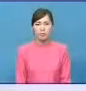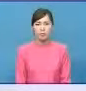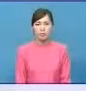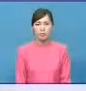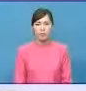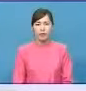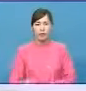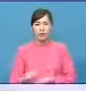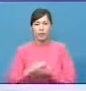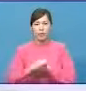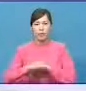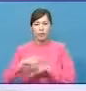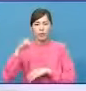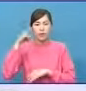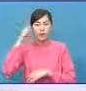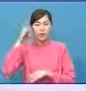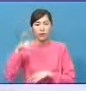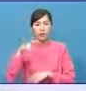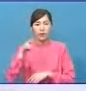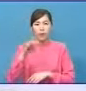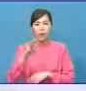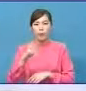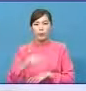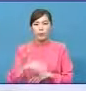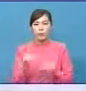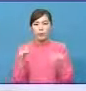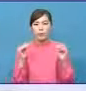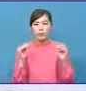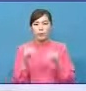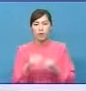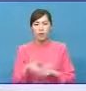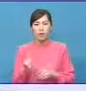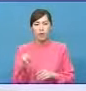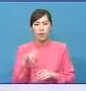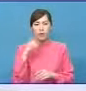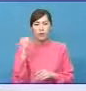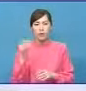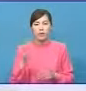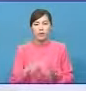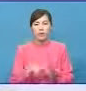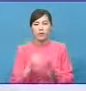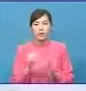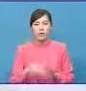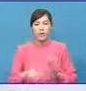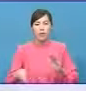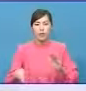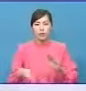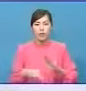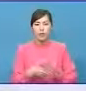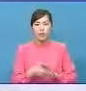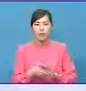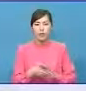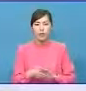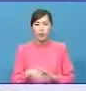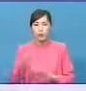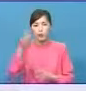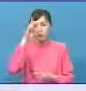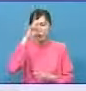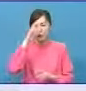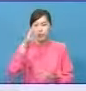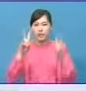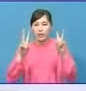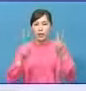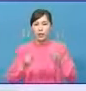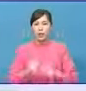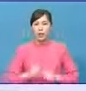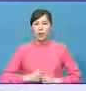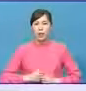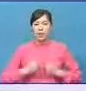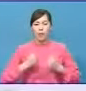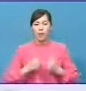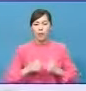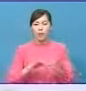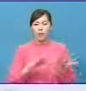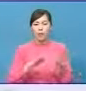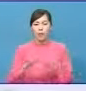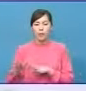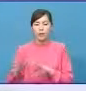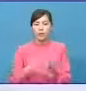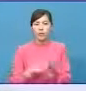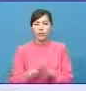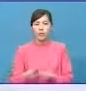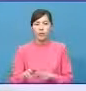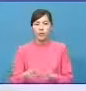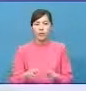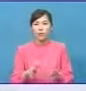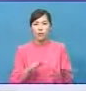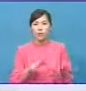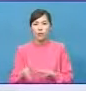Оңтүстік Қазақстан политехникалық колледжінде жастар қалауы сыбайлас жемқорлықсыз мемлекет атты патриоттар акциясы өтті. Іргелі іске